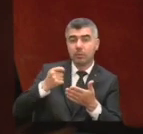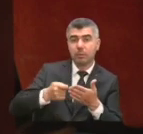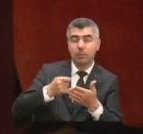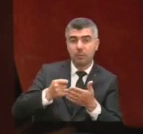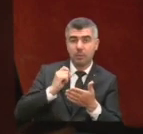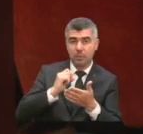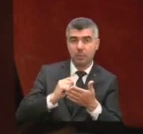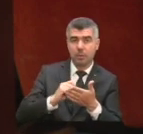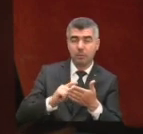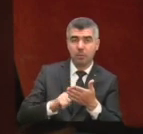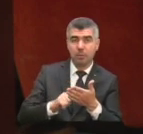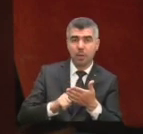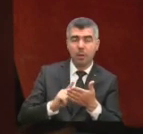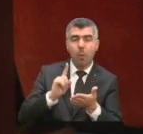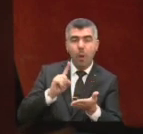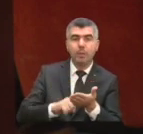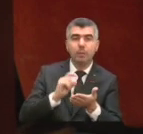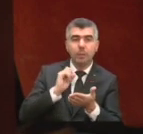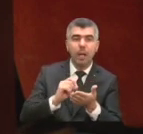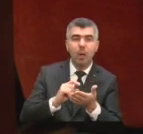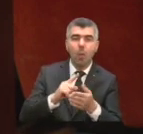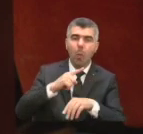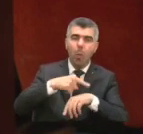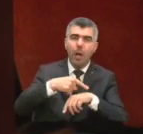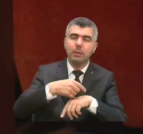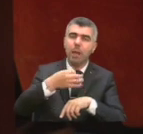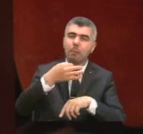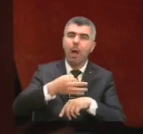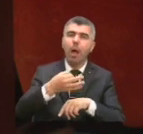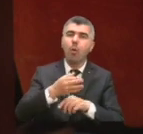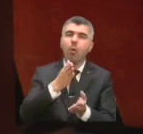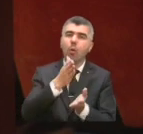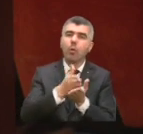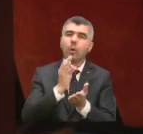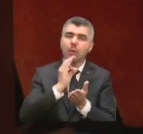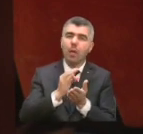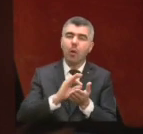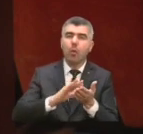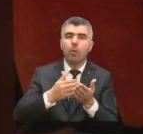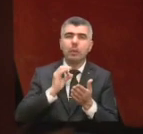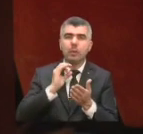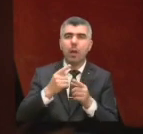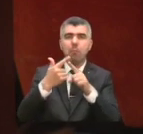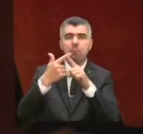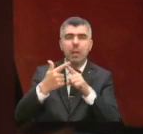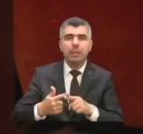تتخذ الواجبات او الحقوق نتاعها في اجل معقوله تضمن لها السيوله